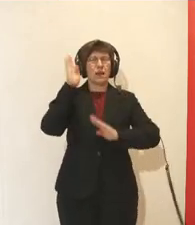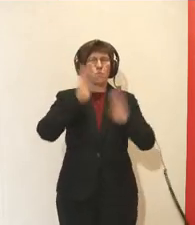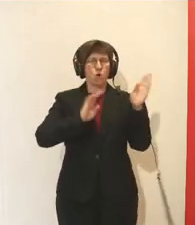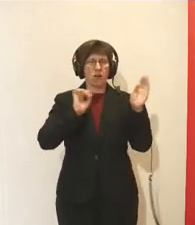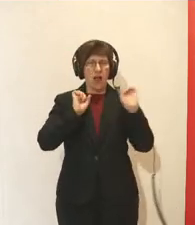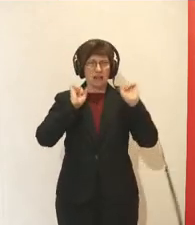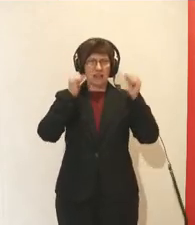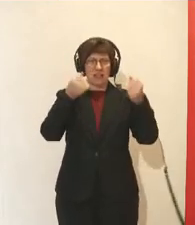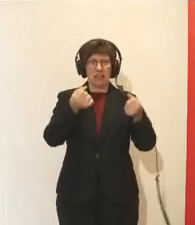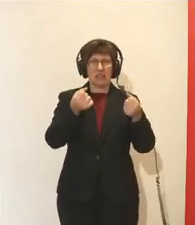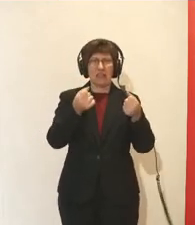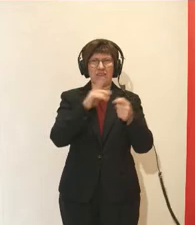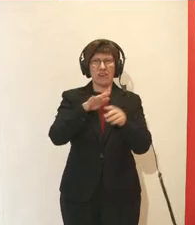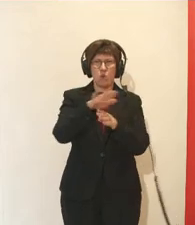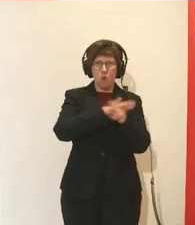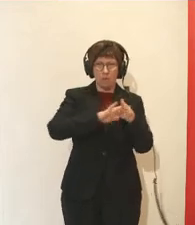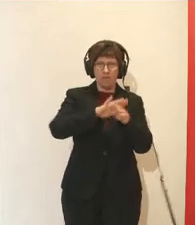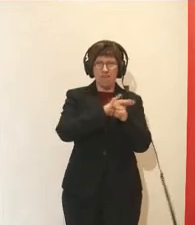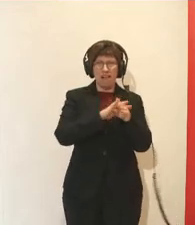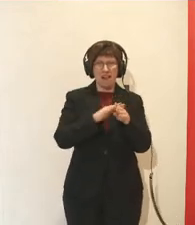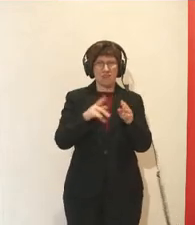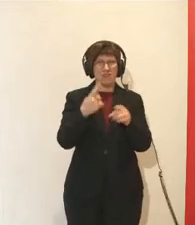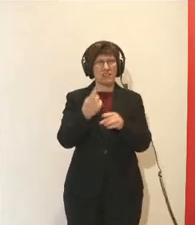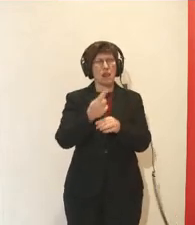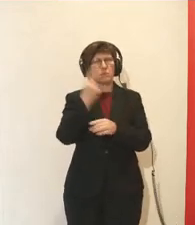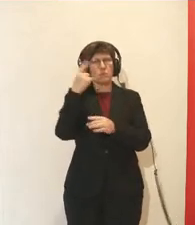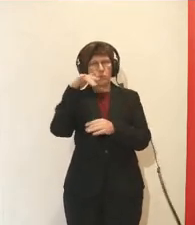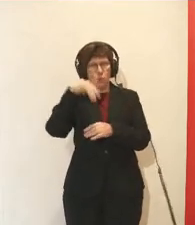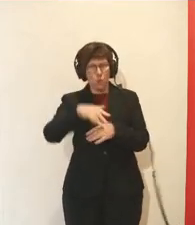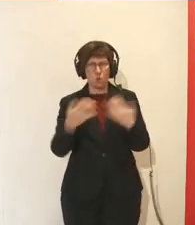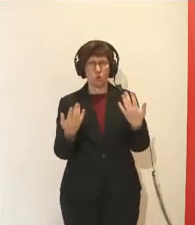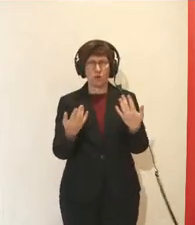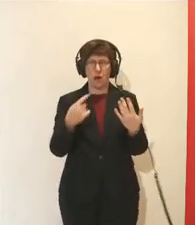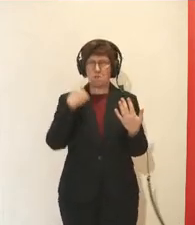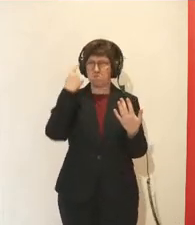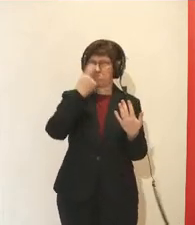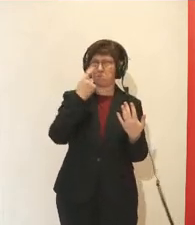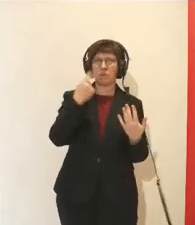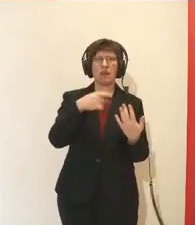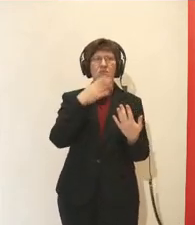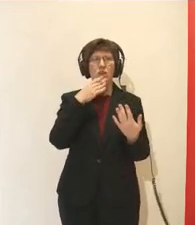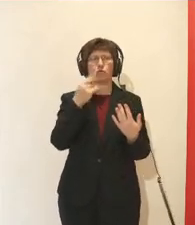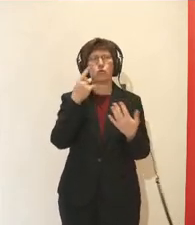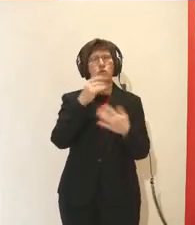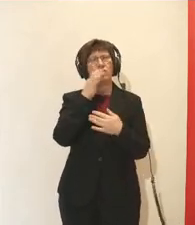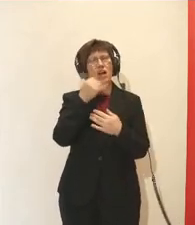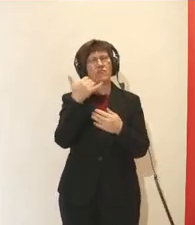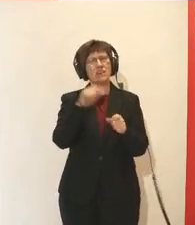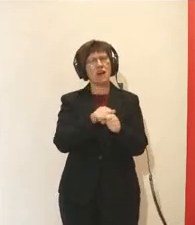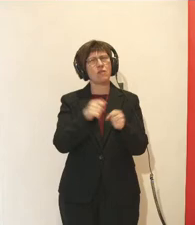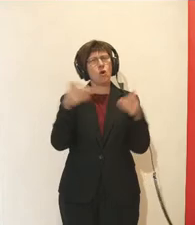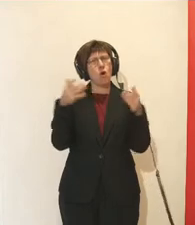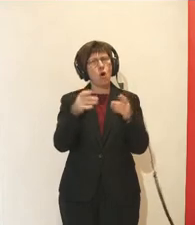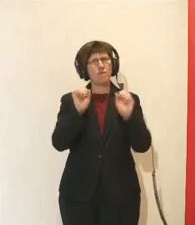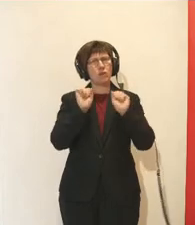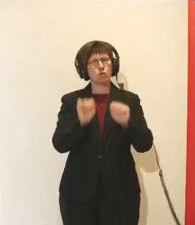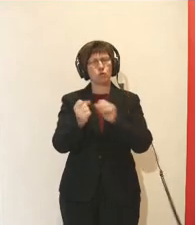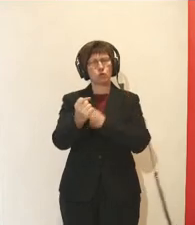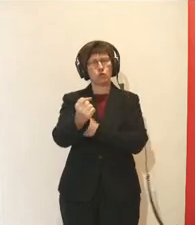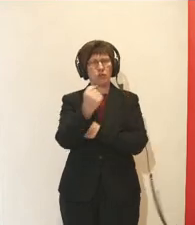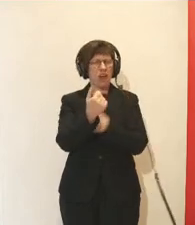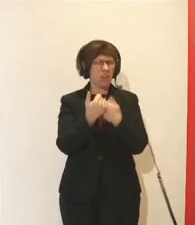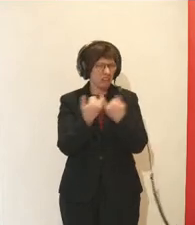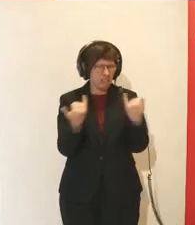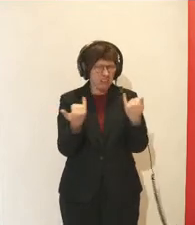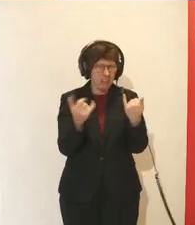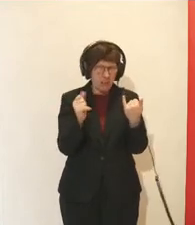aus eurem umfeld das eurer szene dass die bedroht werden und ich würde bitten das jetzt zur frage wie kann man den opferschutz stärken vielleicht auch noch zwei drei